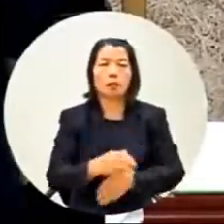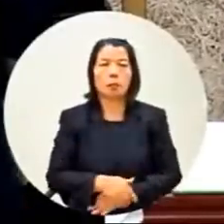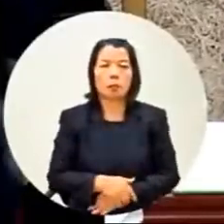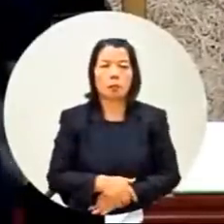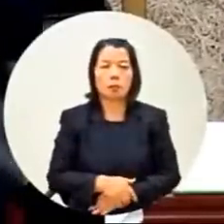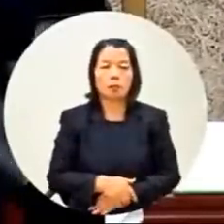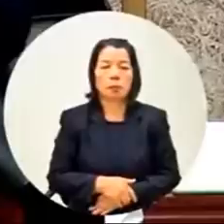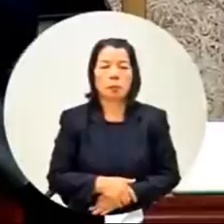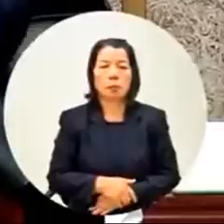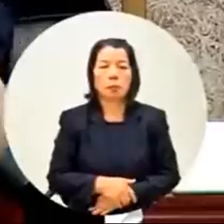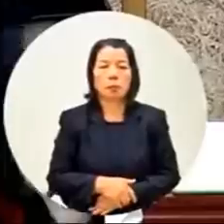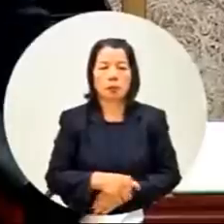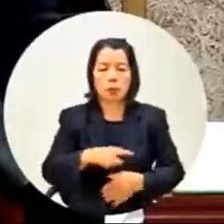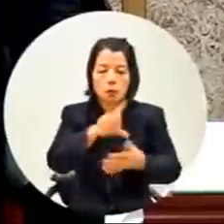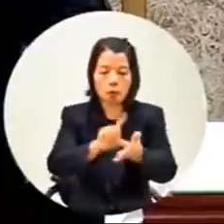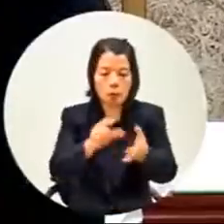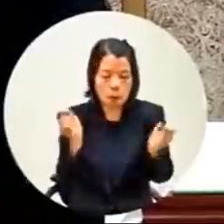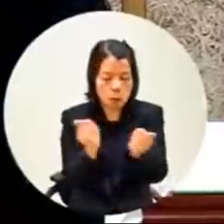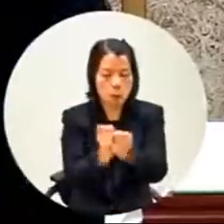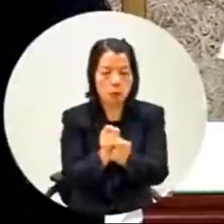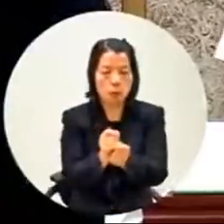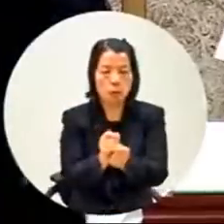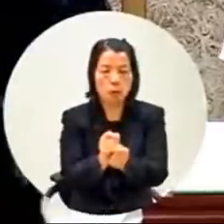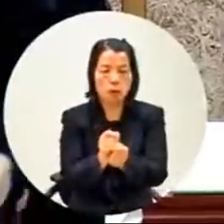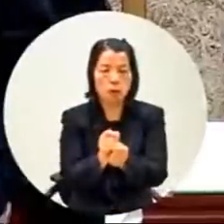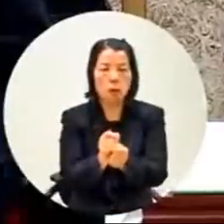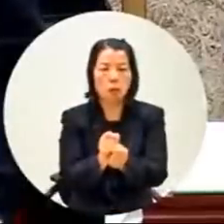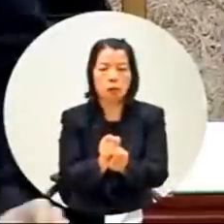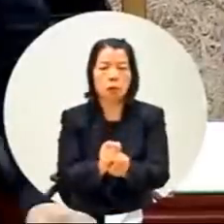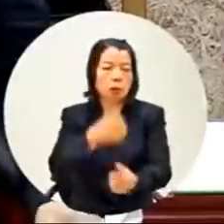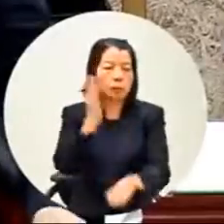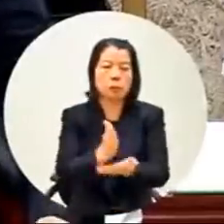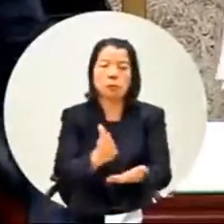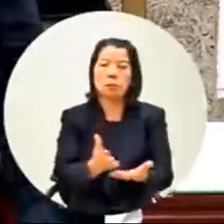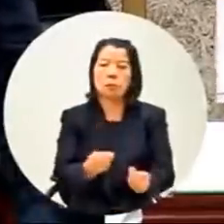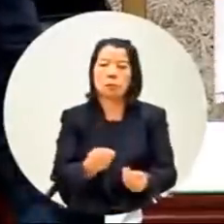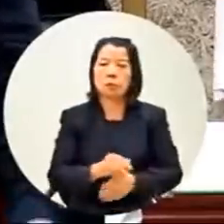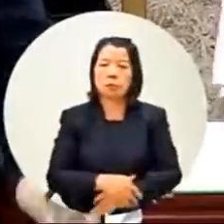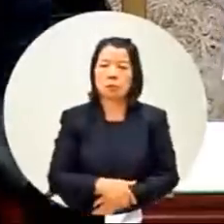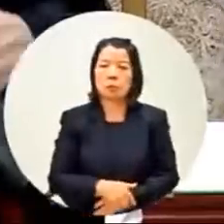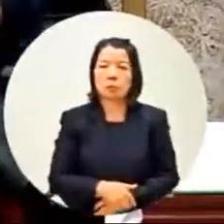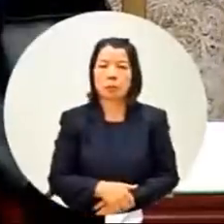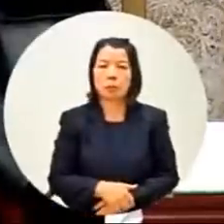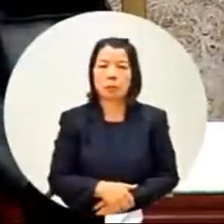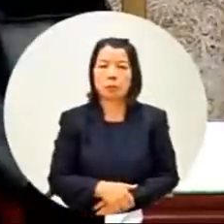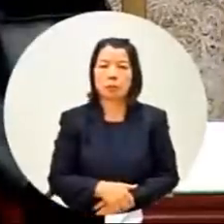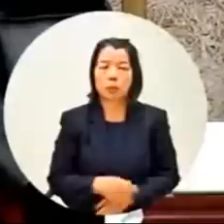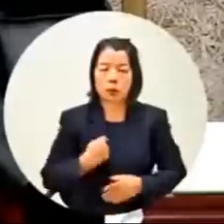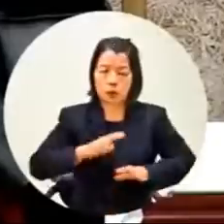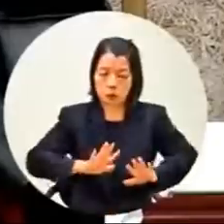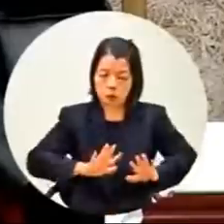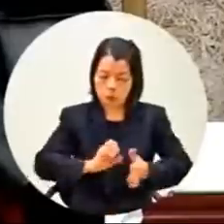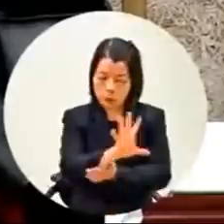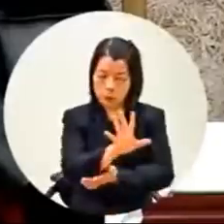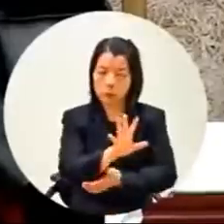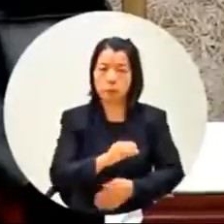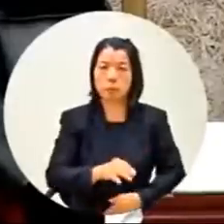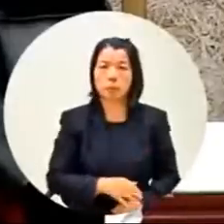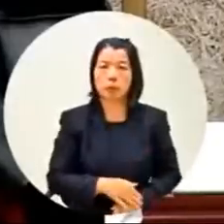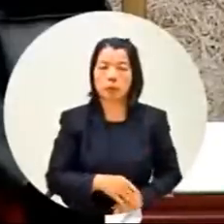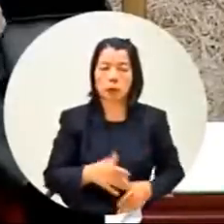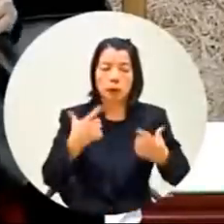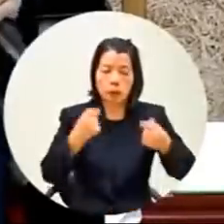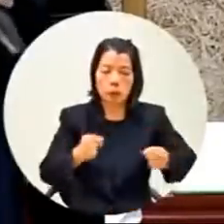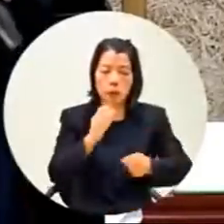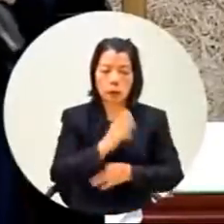临时喊卡，有没有这一回事？局长，请你答复，有还是没有？ 跟委员报告哈，那个就是原来